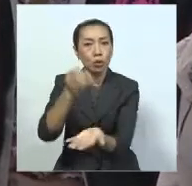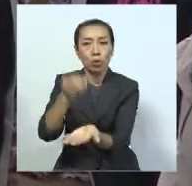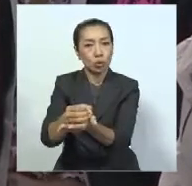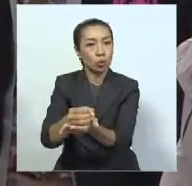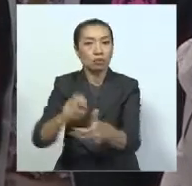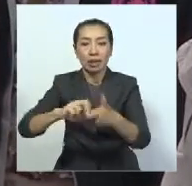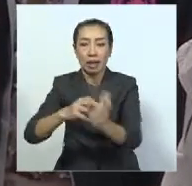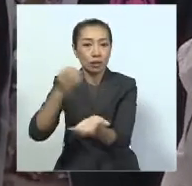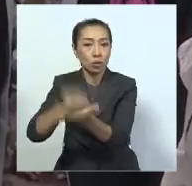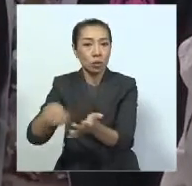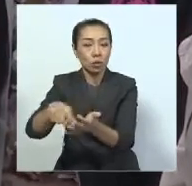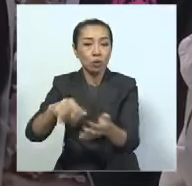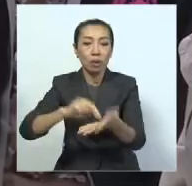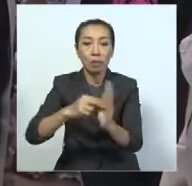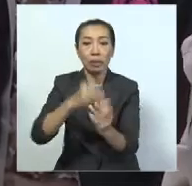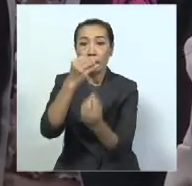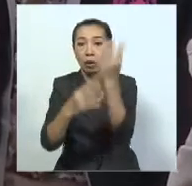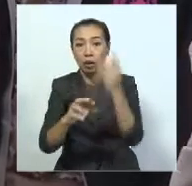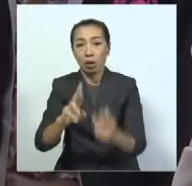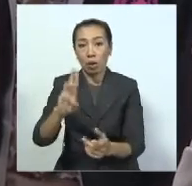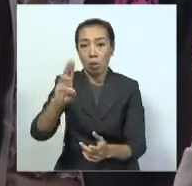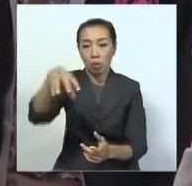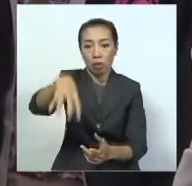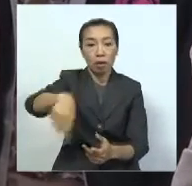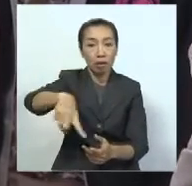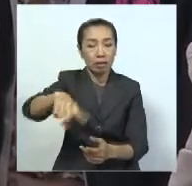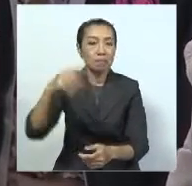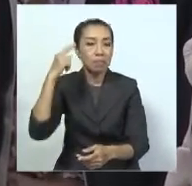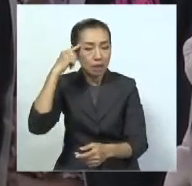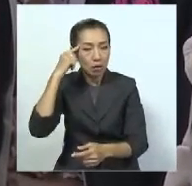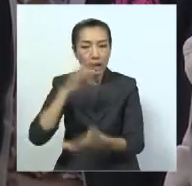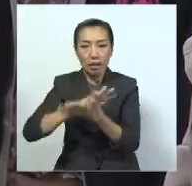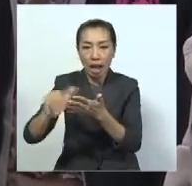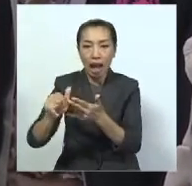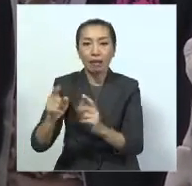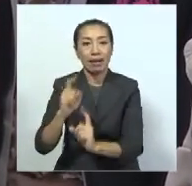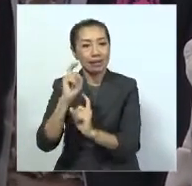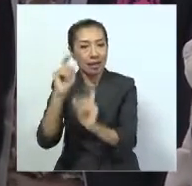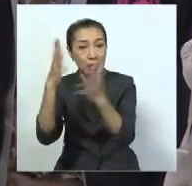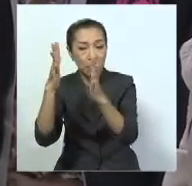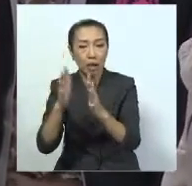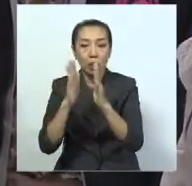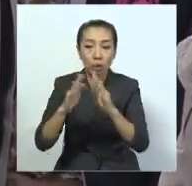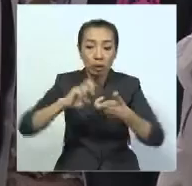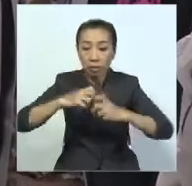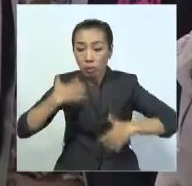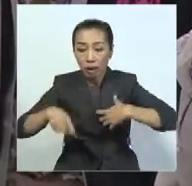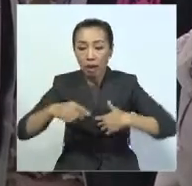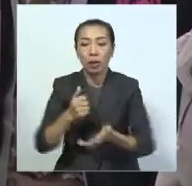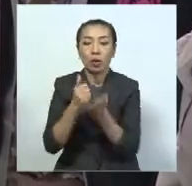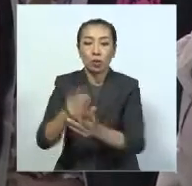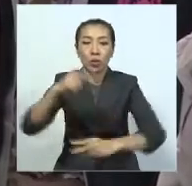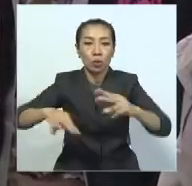ลุมที่ปลอดมีความสะอาดนะคะสวยงามและปลอดภัยแล้วคนที่มีความทุกข์ยากก็จะได้รับการดูแลอย่างเต็มที่